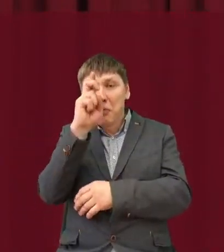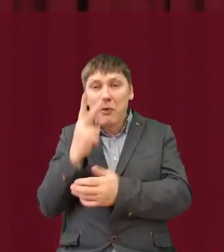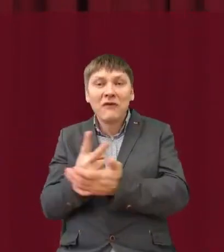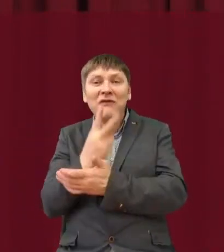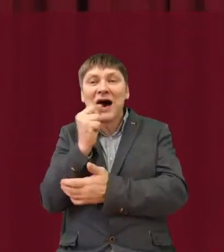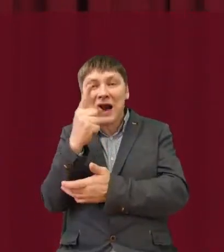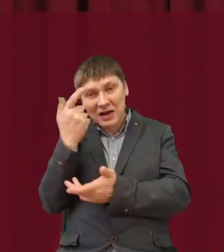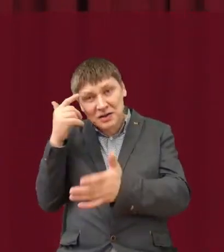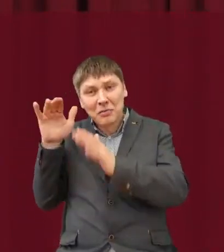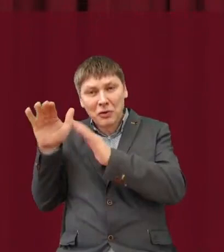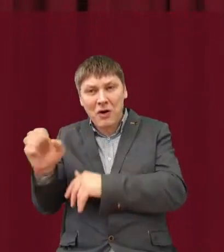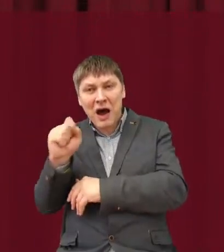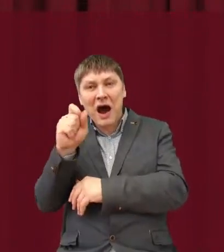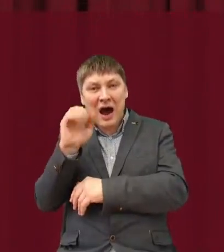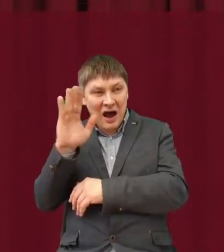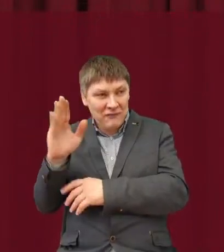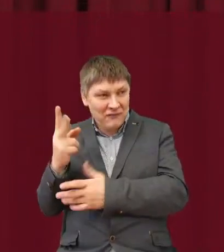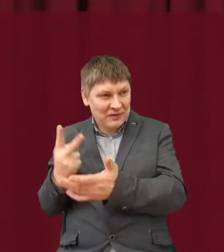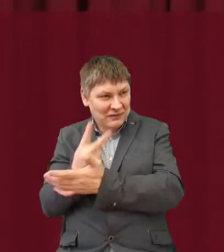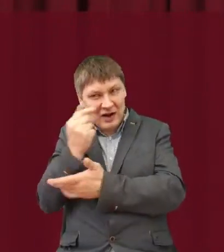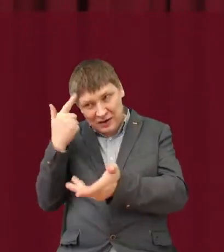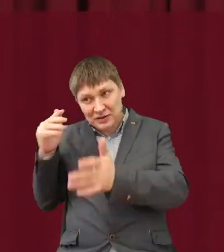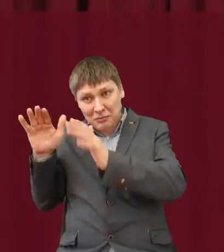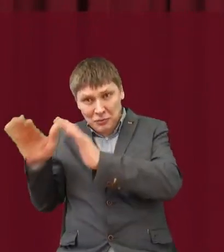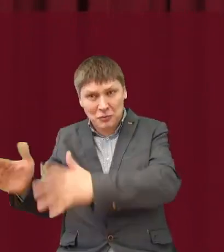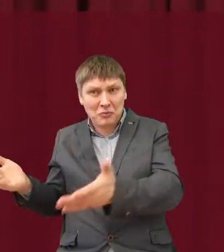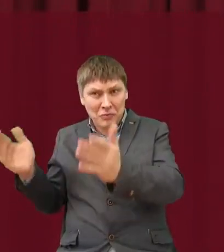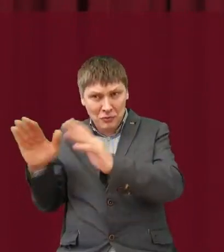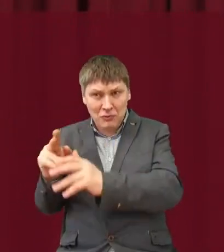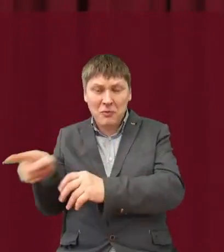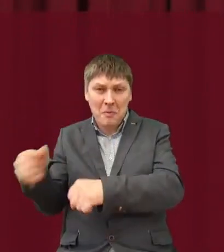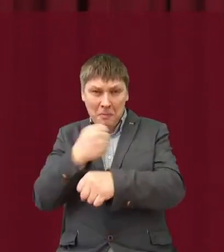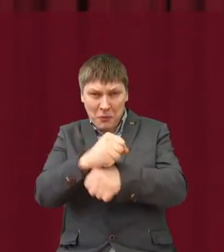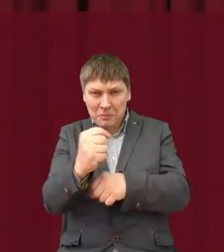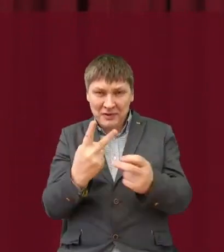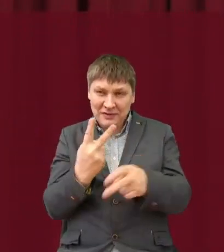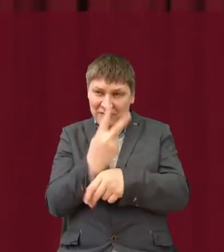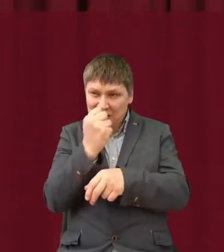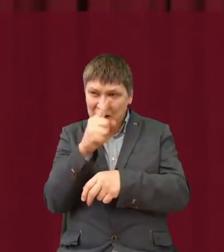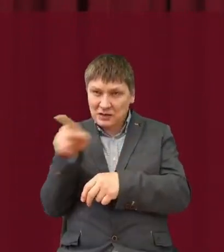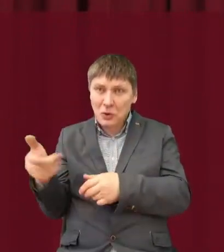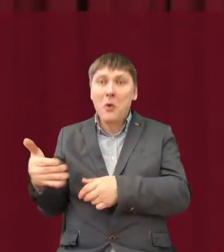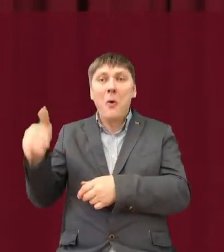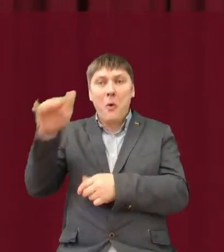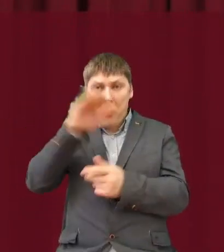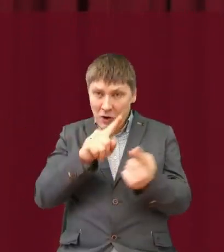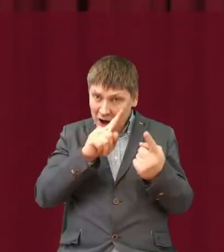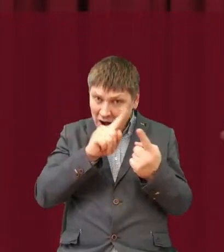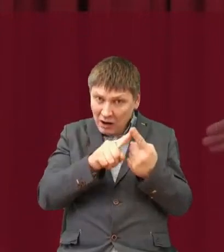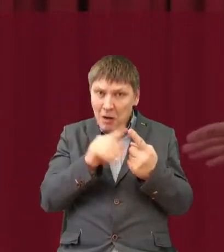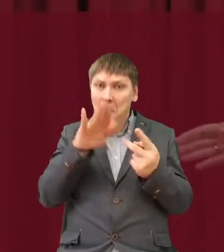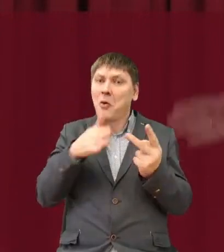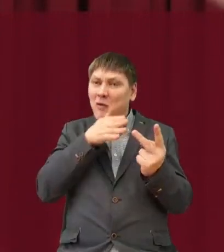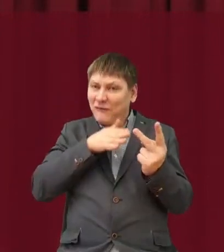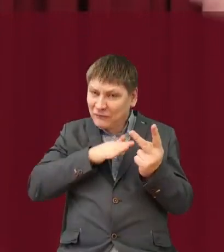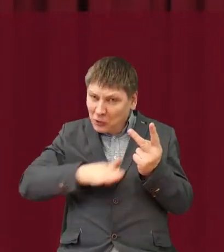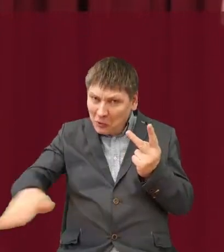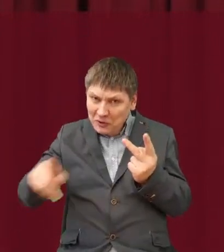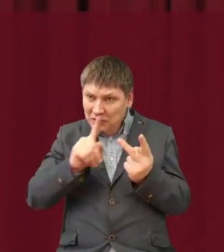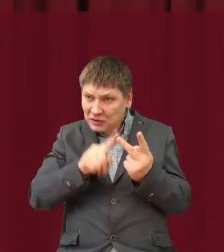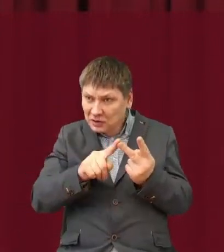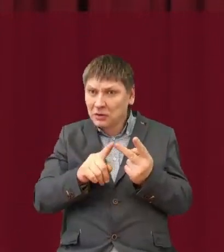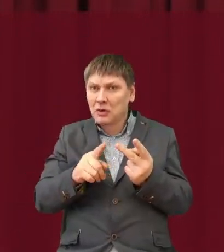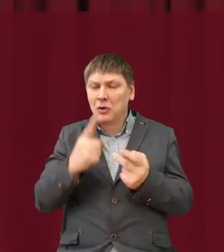образом дважды он одержал величайшую победу один раз на горах другой раз в долинах